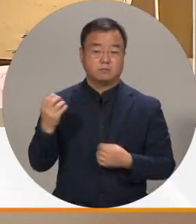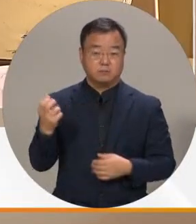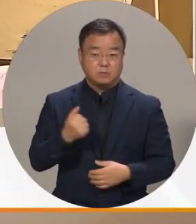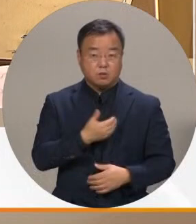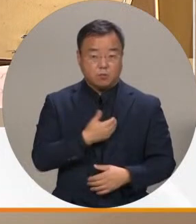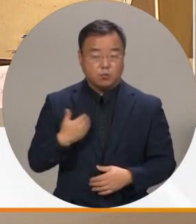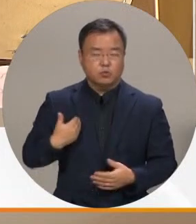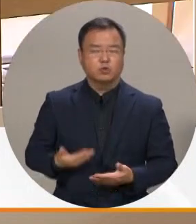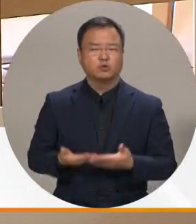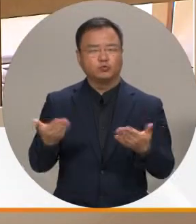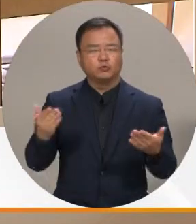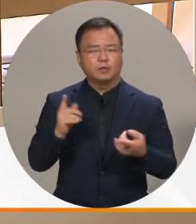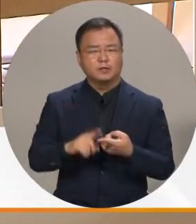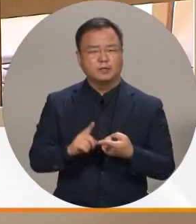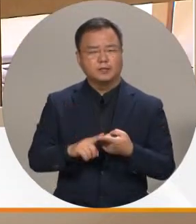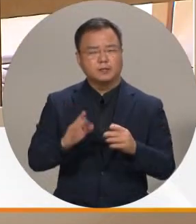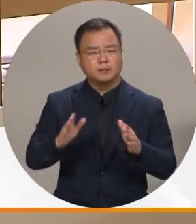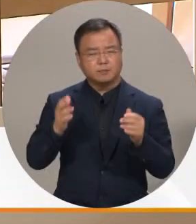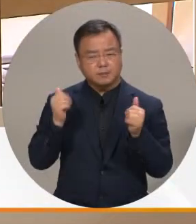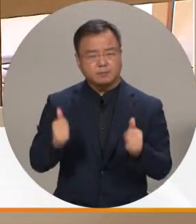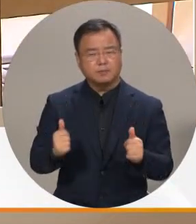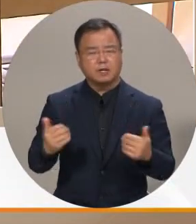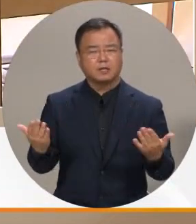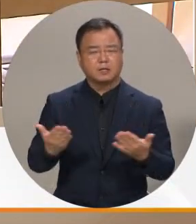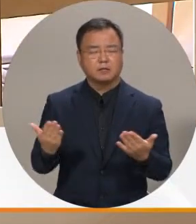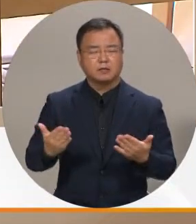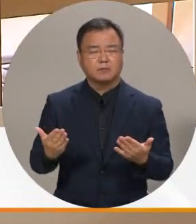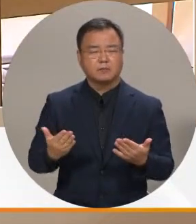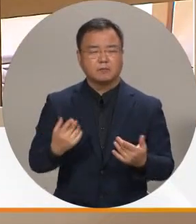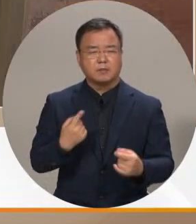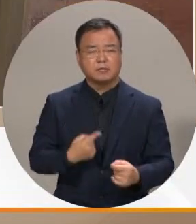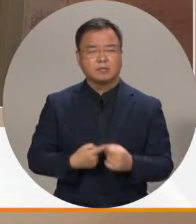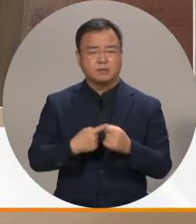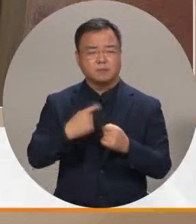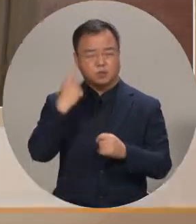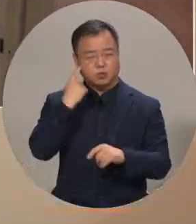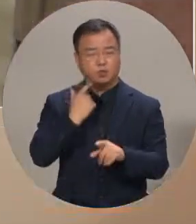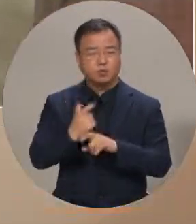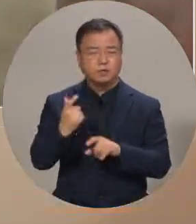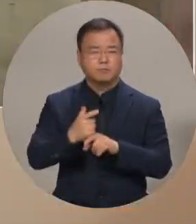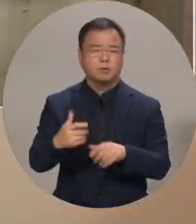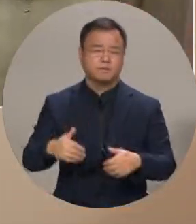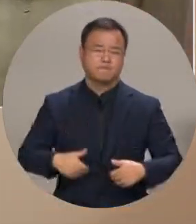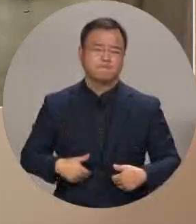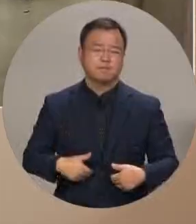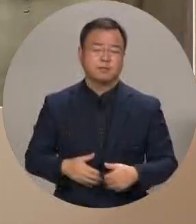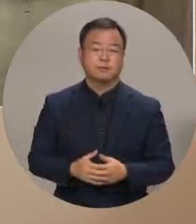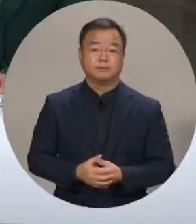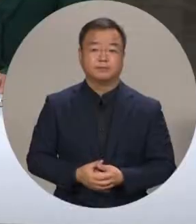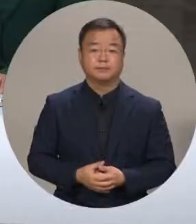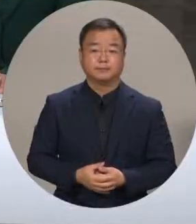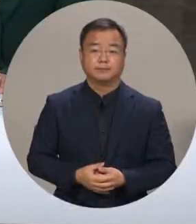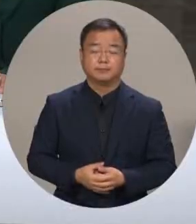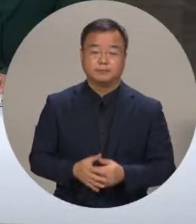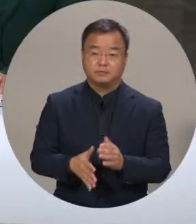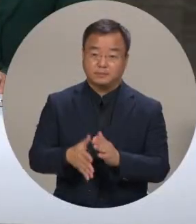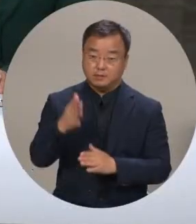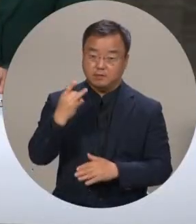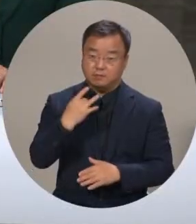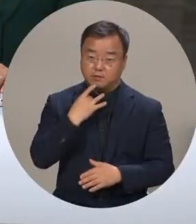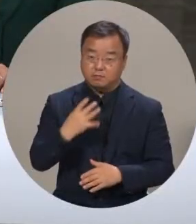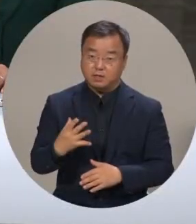어떤 보장할지 이번 판결에서 어른들이 그 점을 최우선적으로 고민 해야 하지 않았나 싶습니다 예 건물만 있고